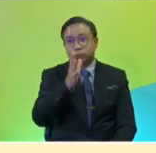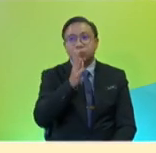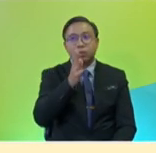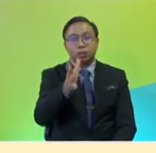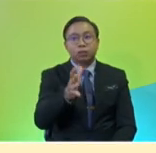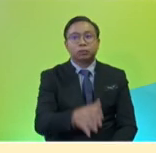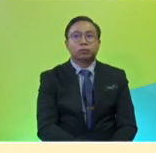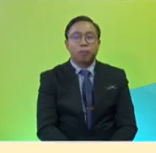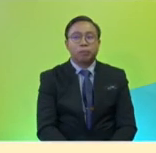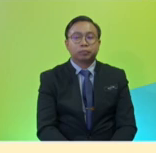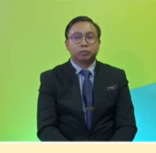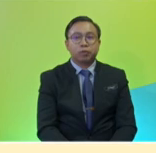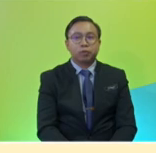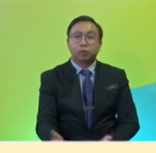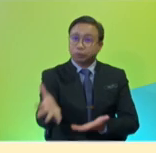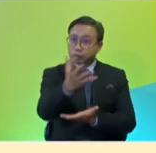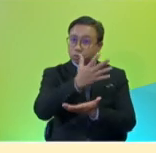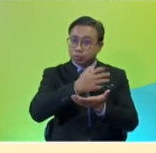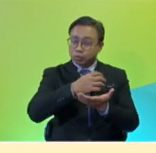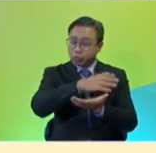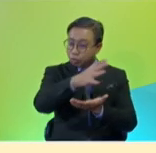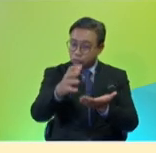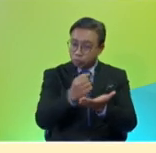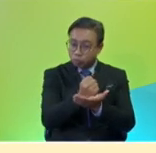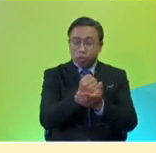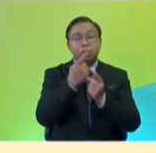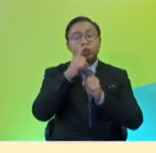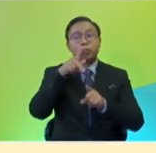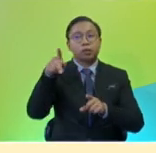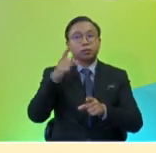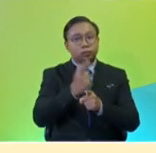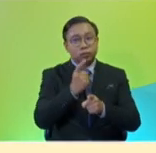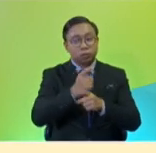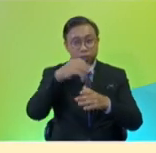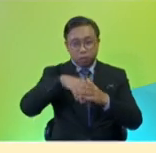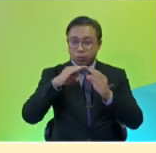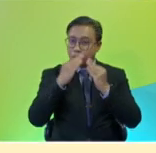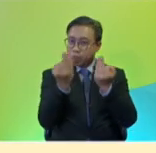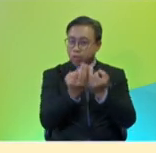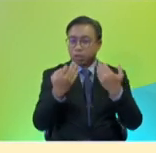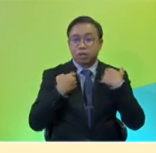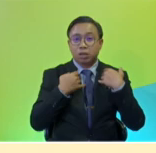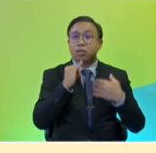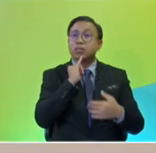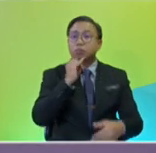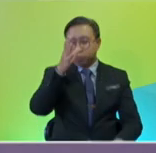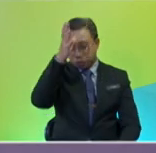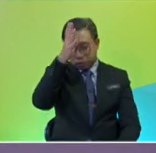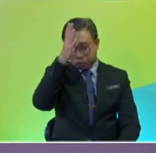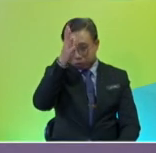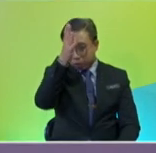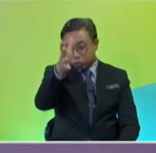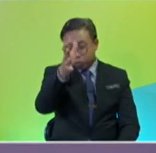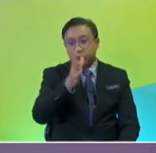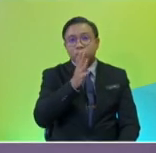Datuk dan nenek. Betul, semua jawapan betul. Jadi dalam keluarga kita ada ibu, bapa, datuk,